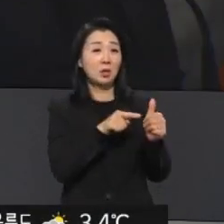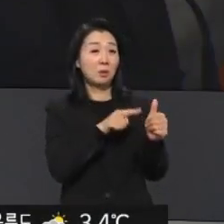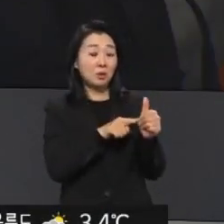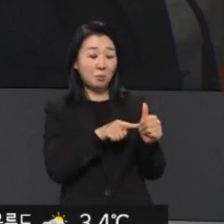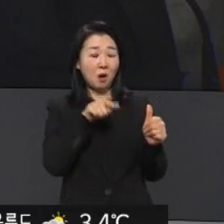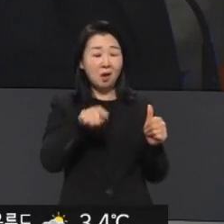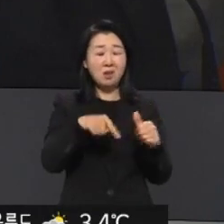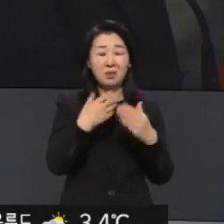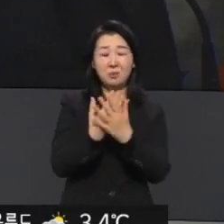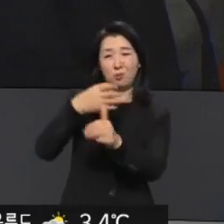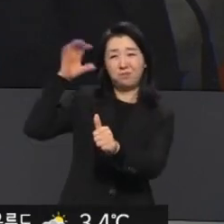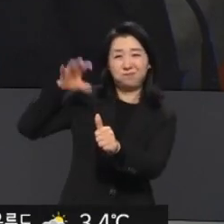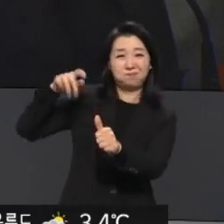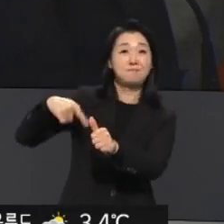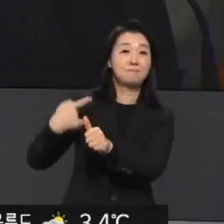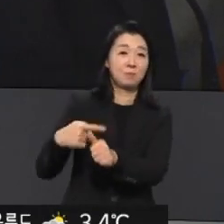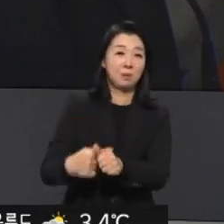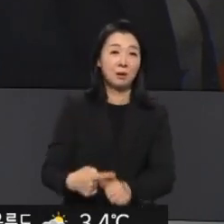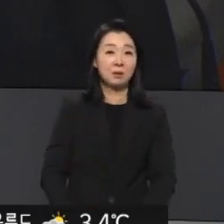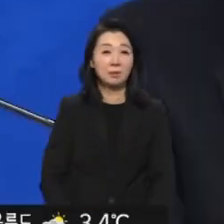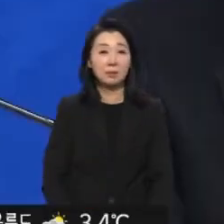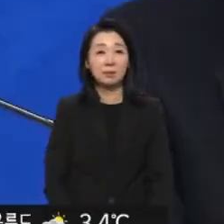대표도 이 부분을 직접 꼬집었습니다.